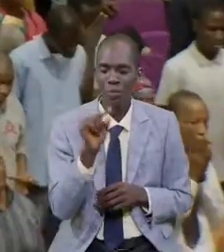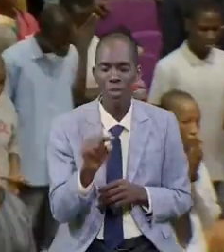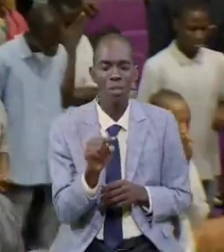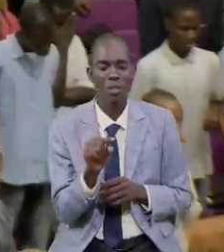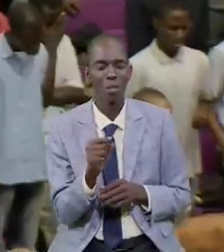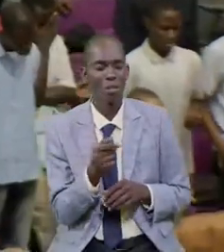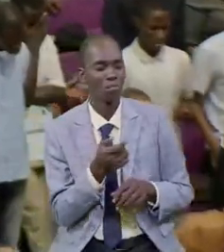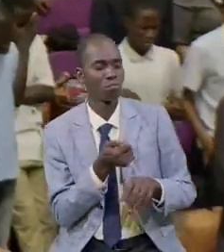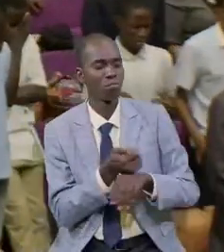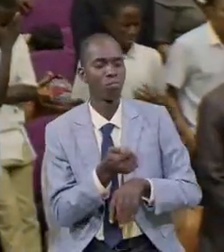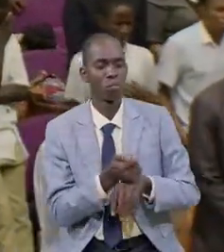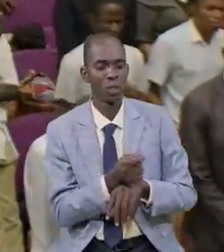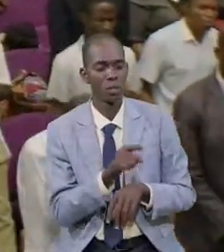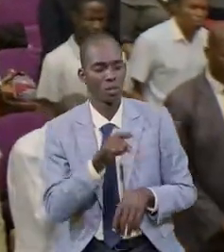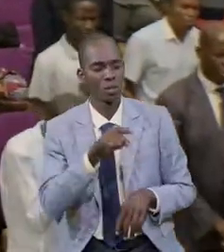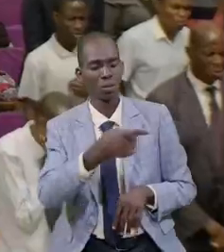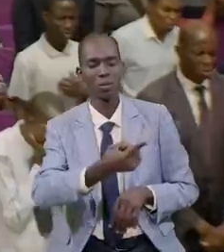à une petite calomnie,